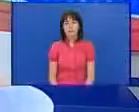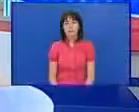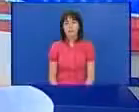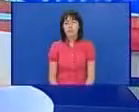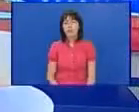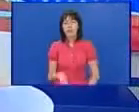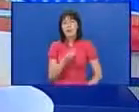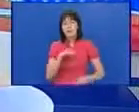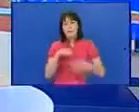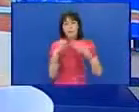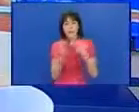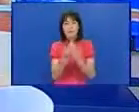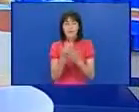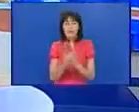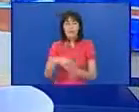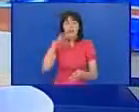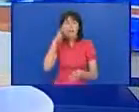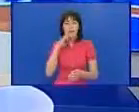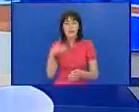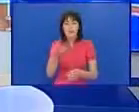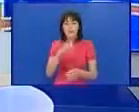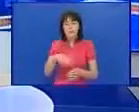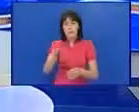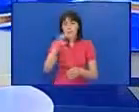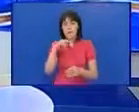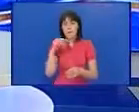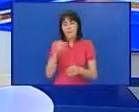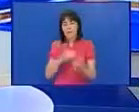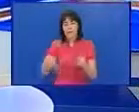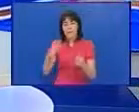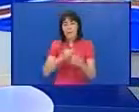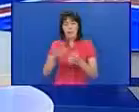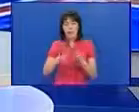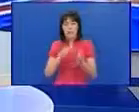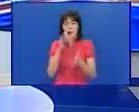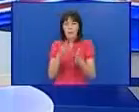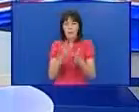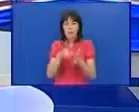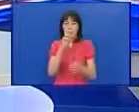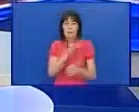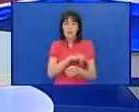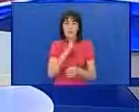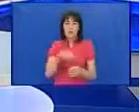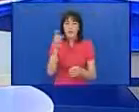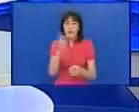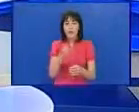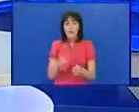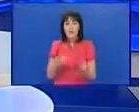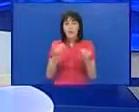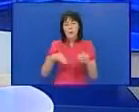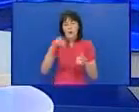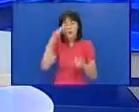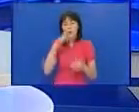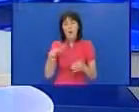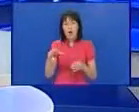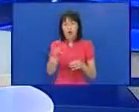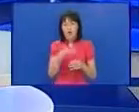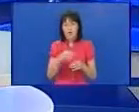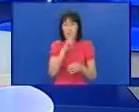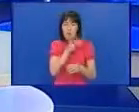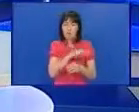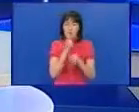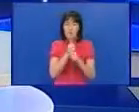Өңір жаңалықтары. Қазақстан Республикасы президенті жанындағы орталық коммуникациялар қызметінің өкілдігі енді оңтүстік Қазақстан облысында жұмыс